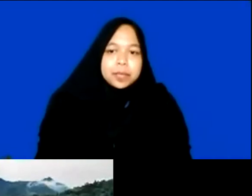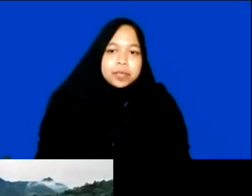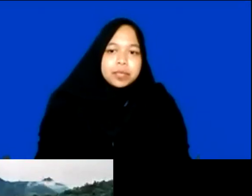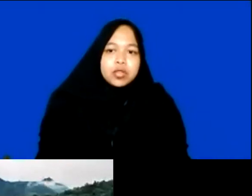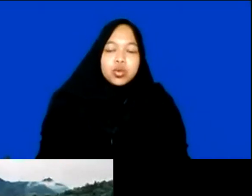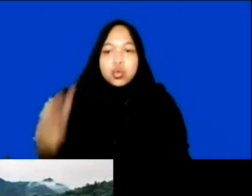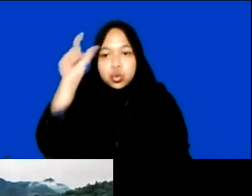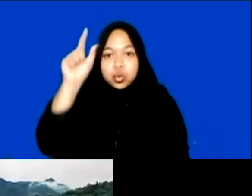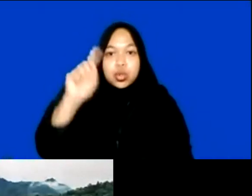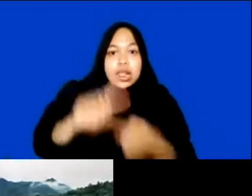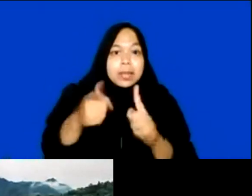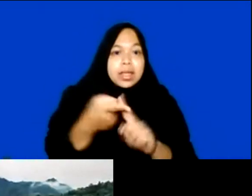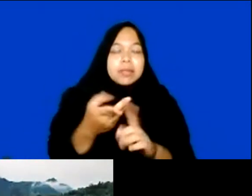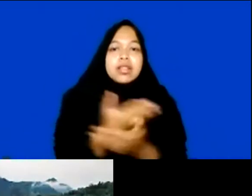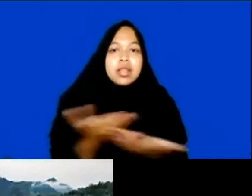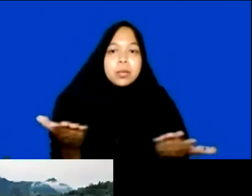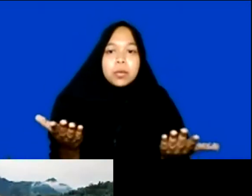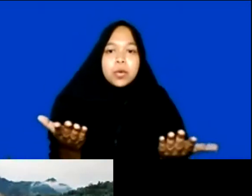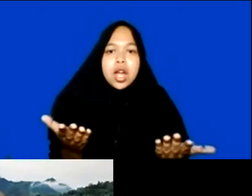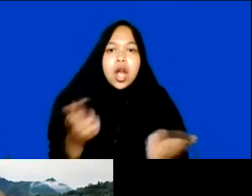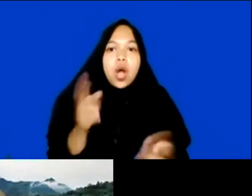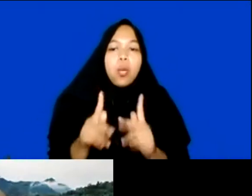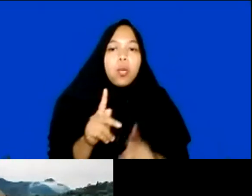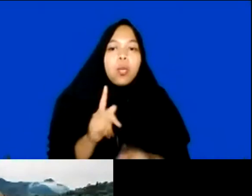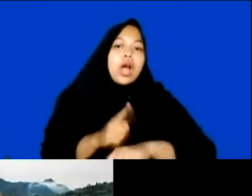Pesan untuk mahasiswa ketika